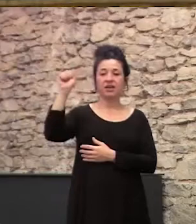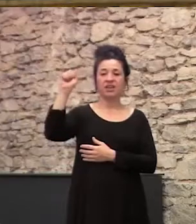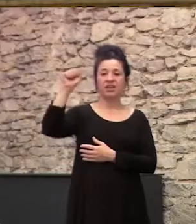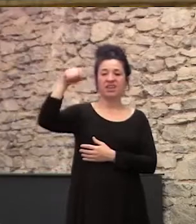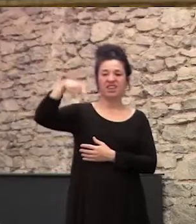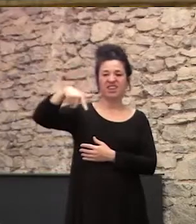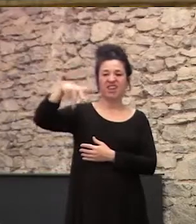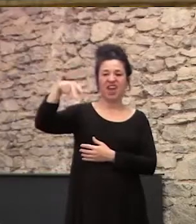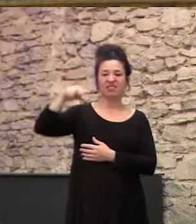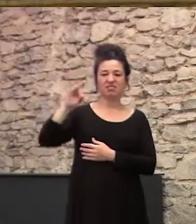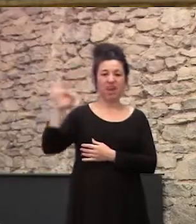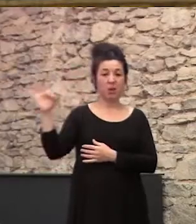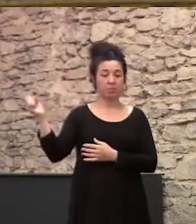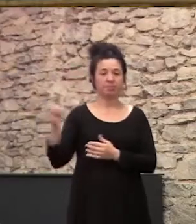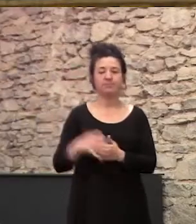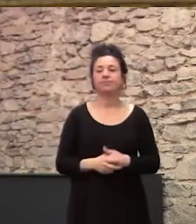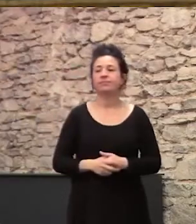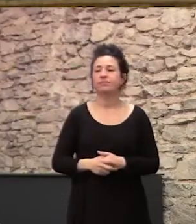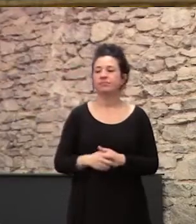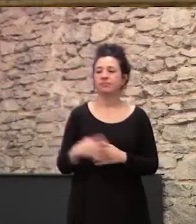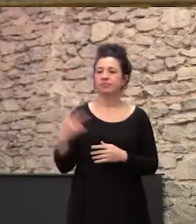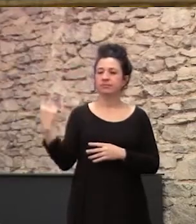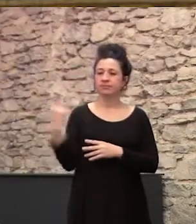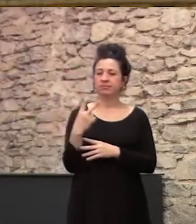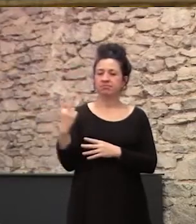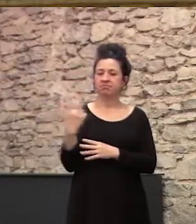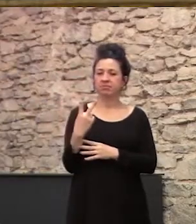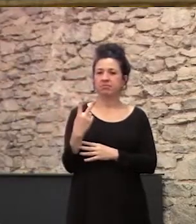casi oso arketipikoak bezala.